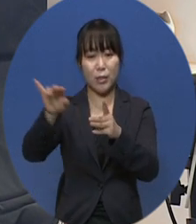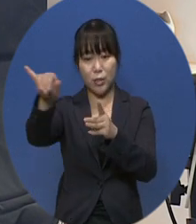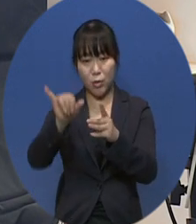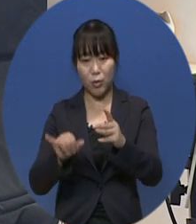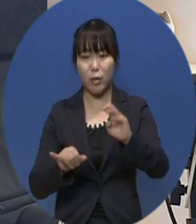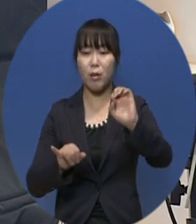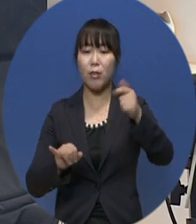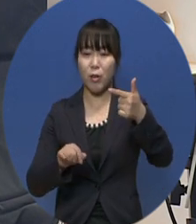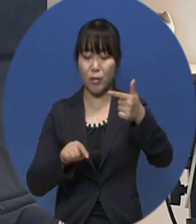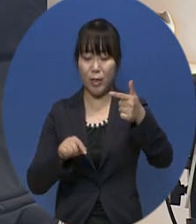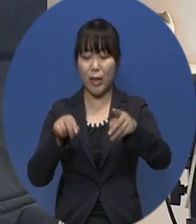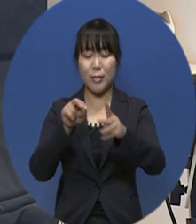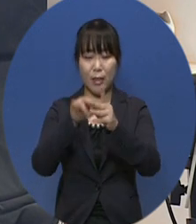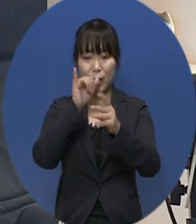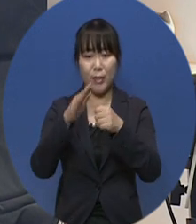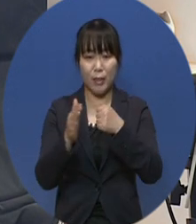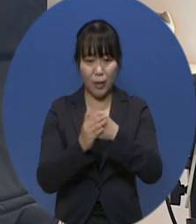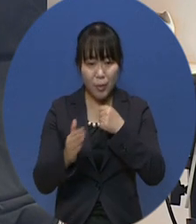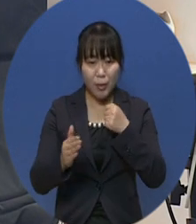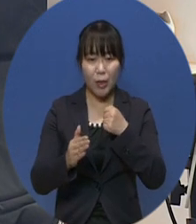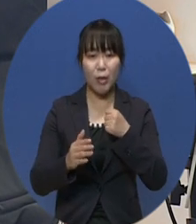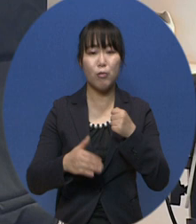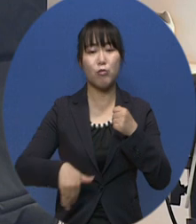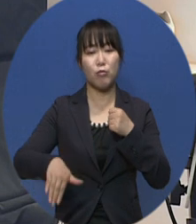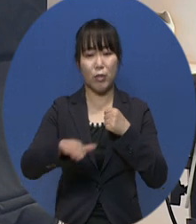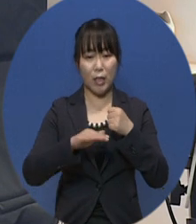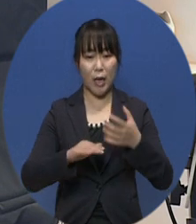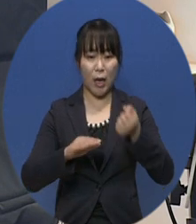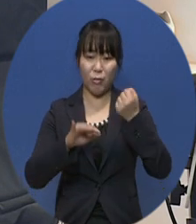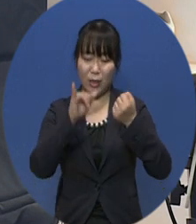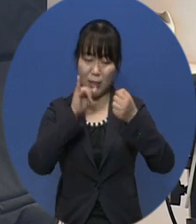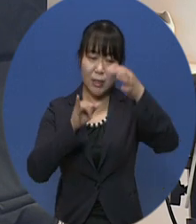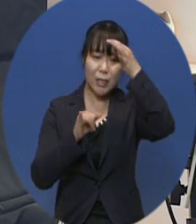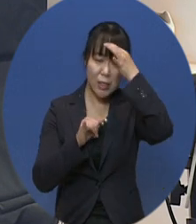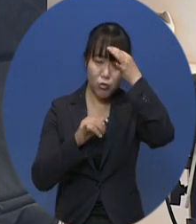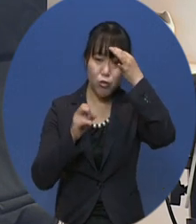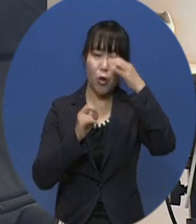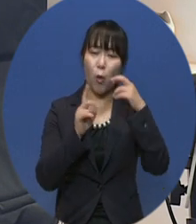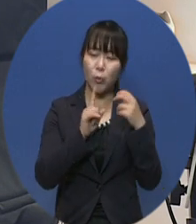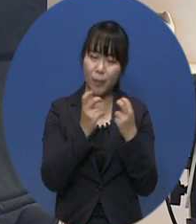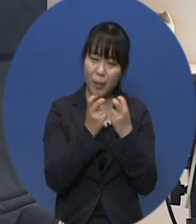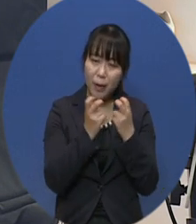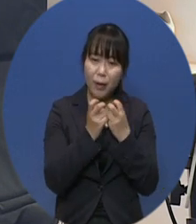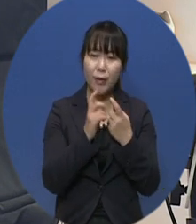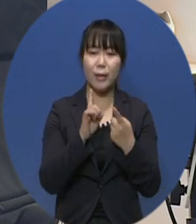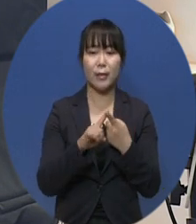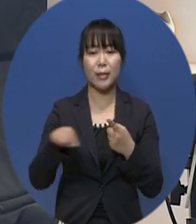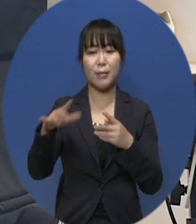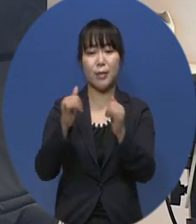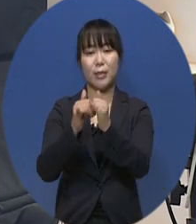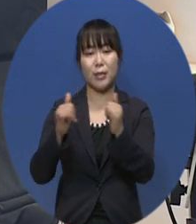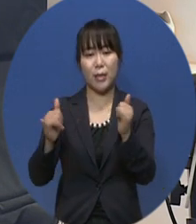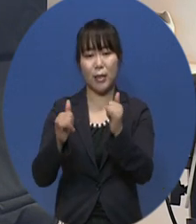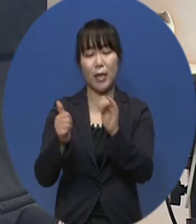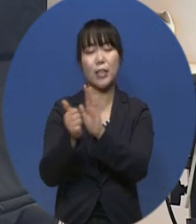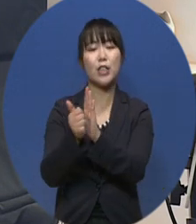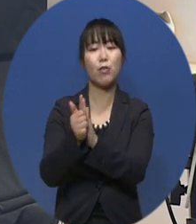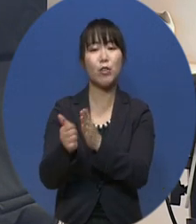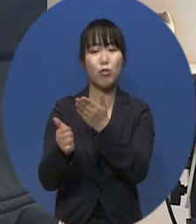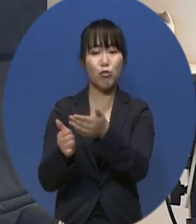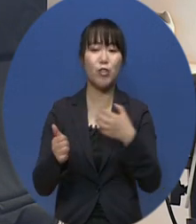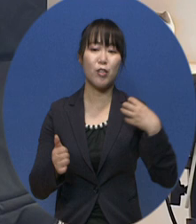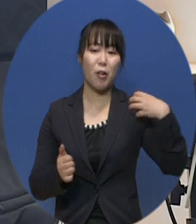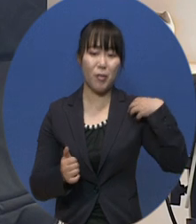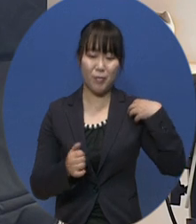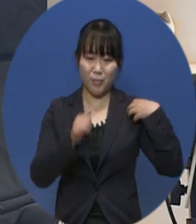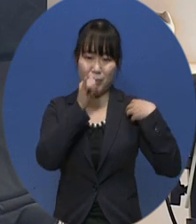16개의 보조기기 센터가 있어서 아, 네. 거기가 이제 우리가 이제 갖고 있는 기술이나 노하우를 네. 통해서 그분들을 좀 지원해주는